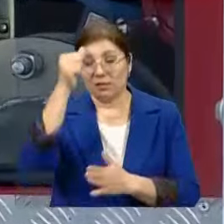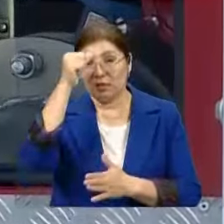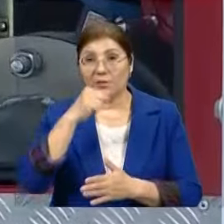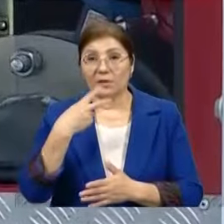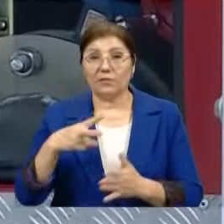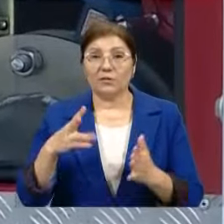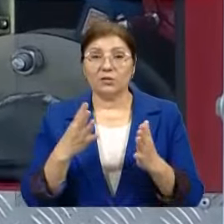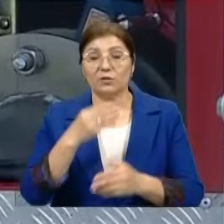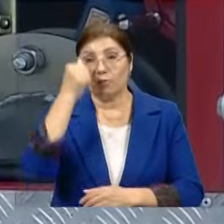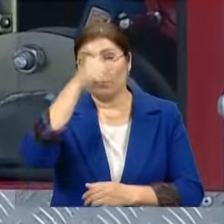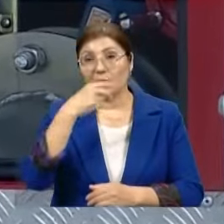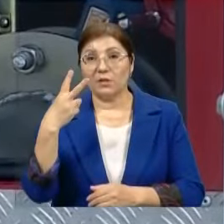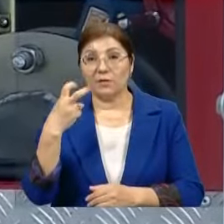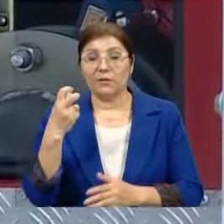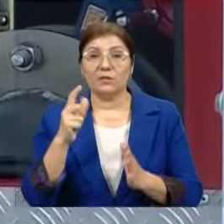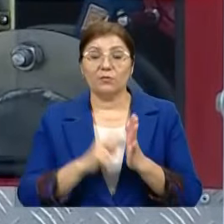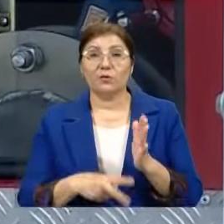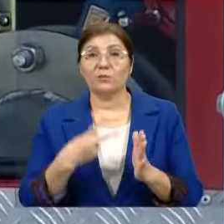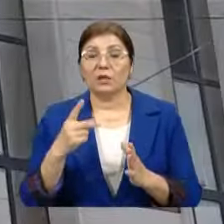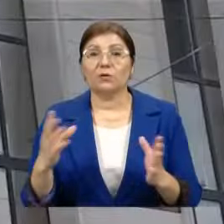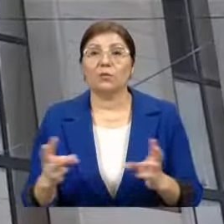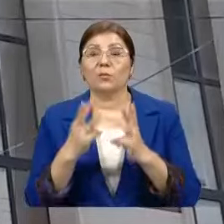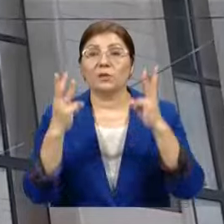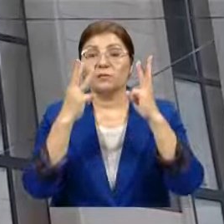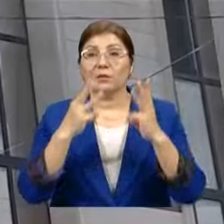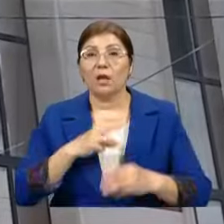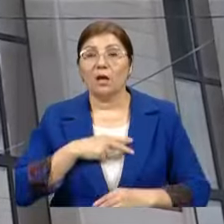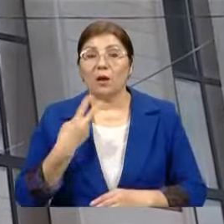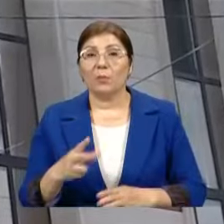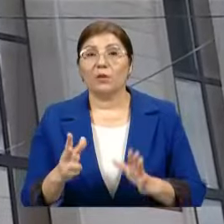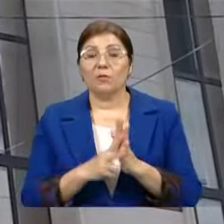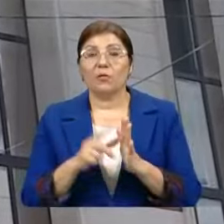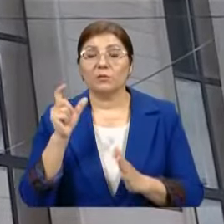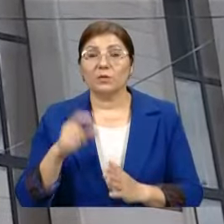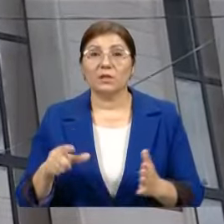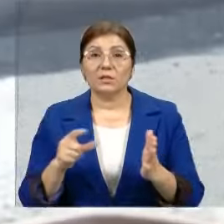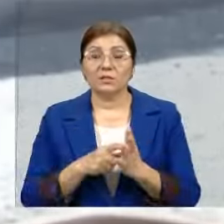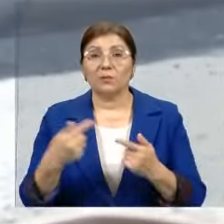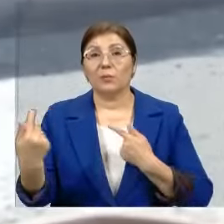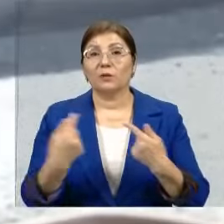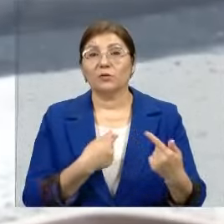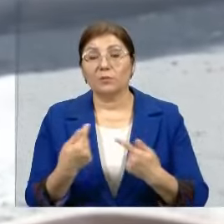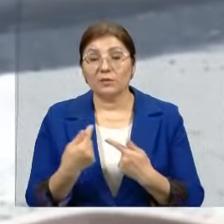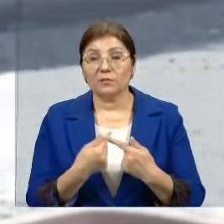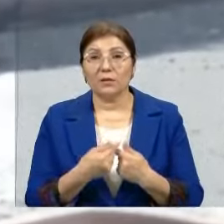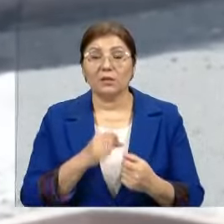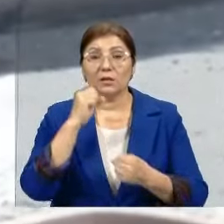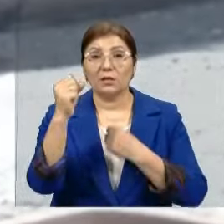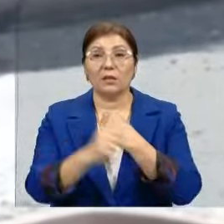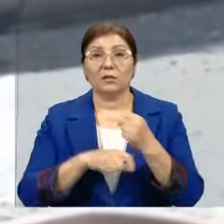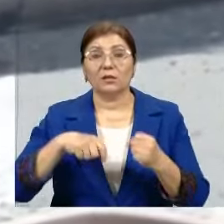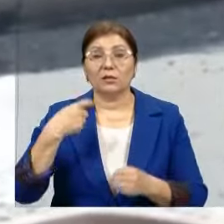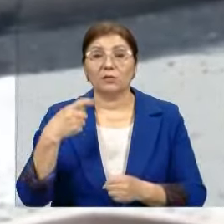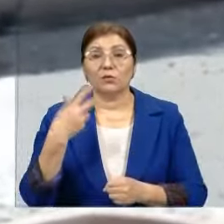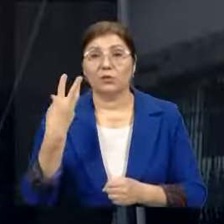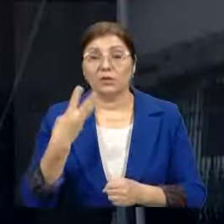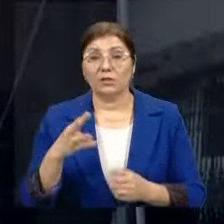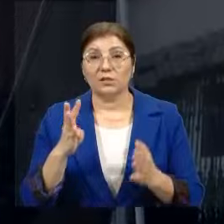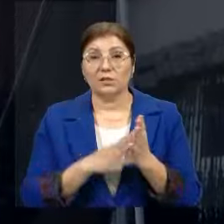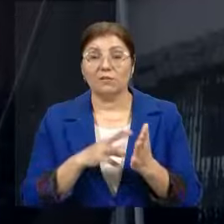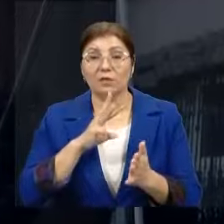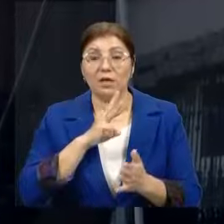года произошло 281 возгорание. В пожаре погибло 8 человек, 7 получили травмы. Материальный ущерб составил 139,5 миллионов